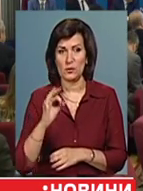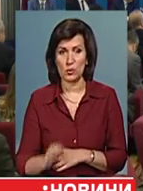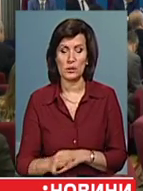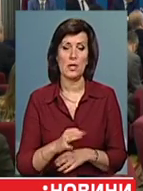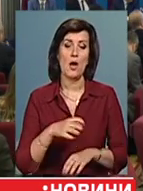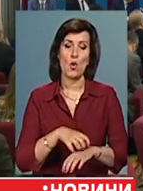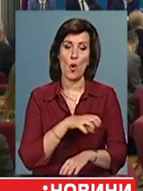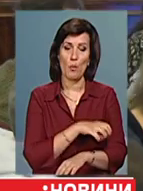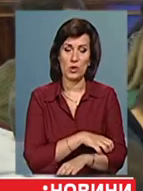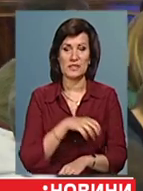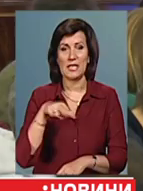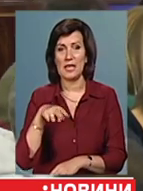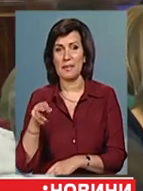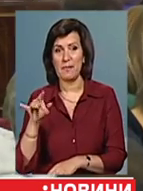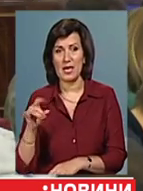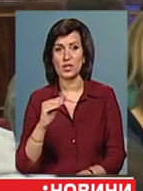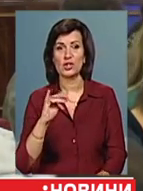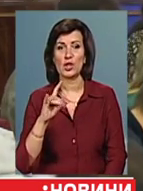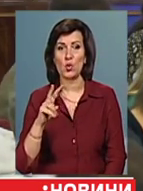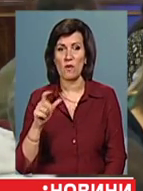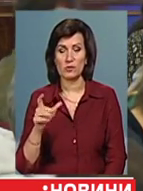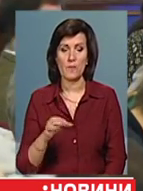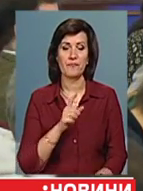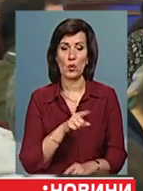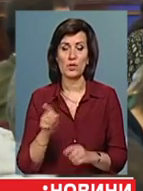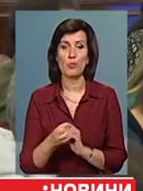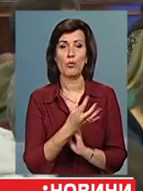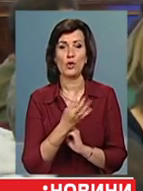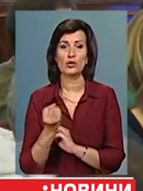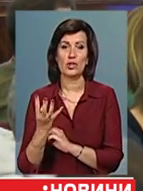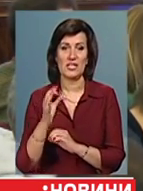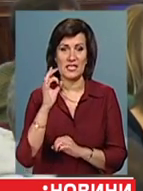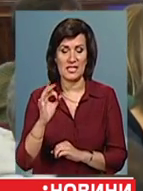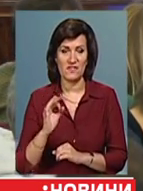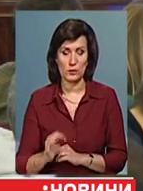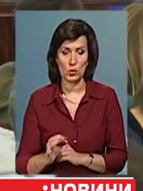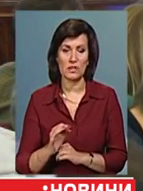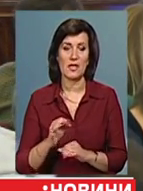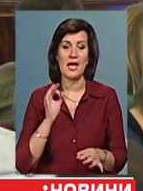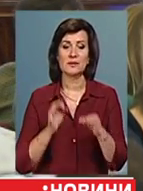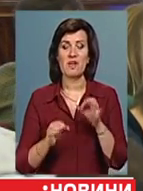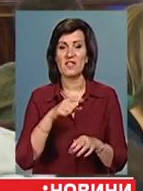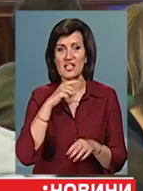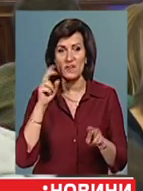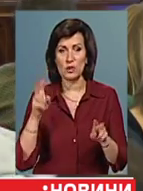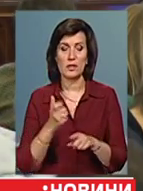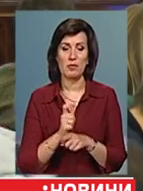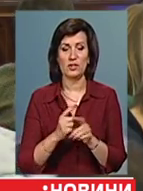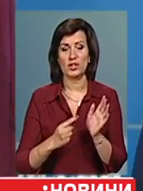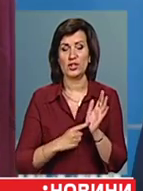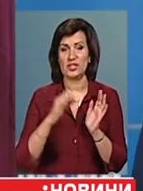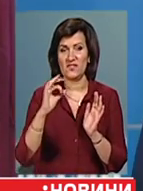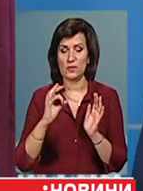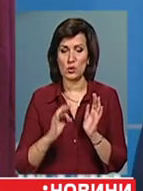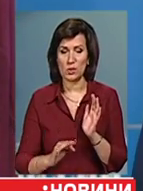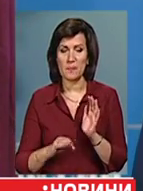йдуть комуністи та ЛДПР Жириновського. У цих політсил майже по 14%. «Справедлива Росія» набирає трохи більш як